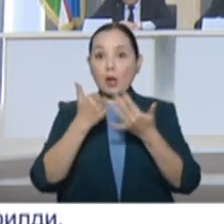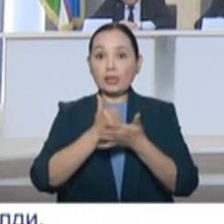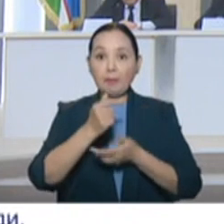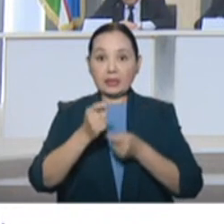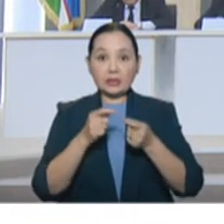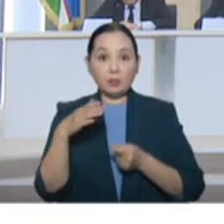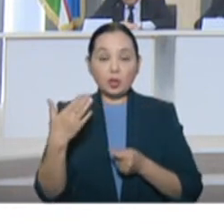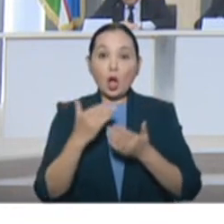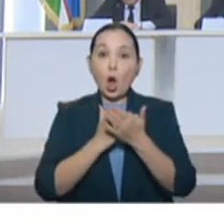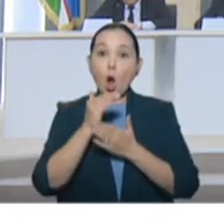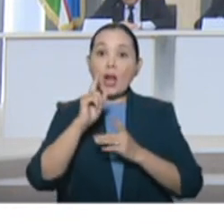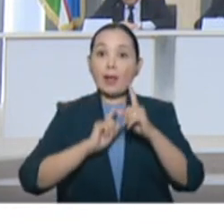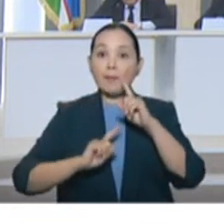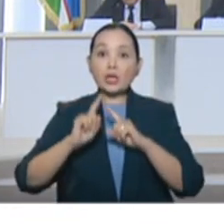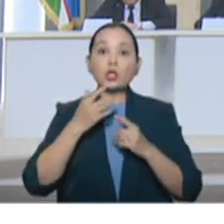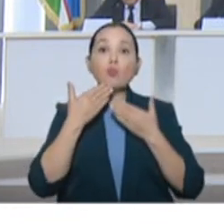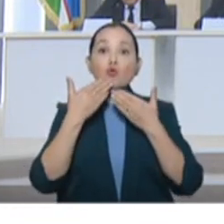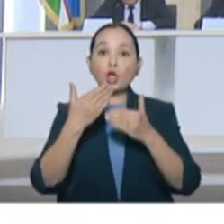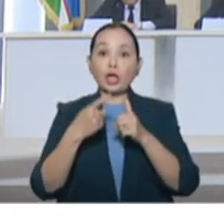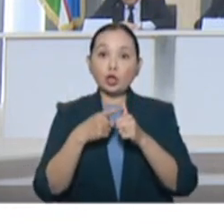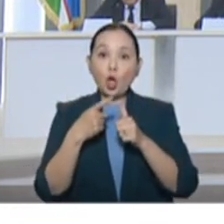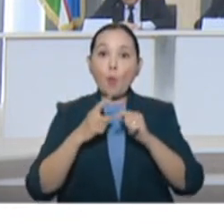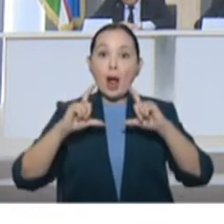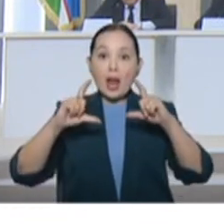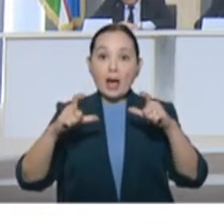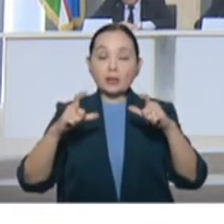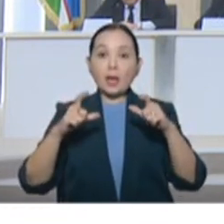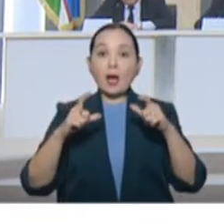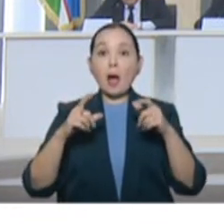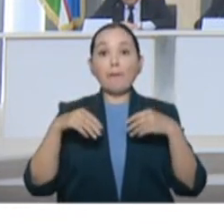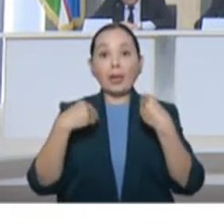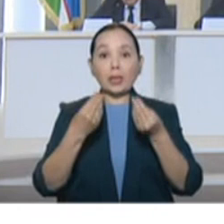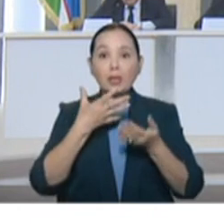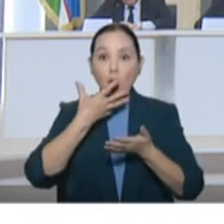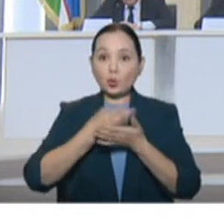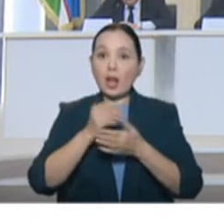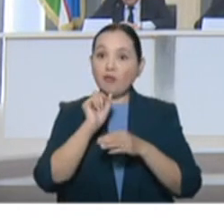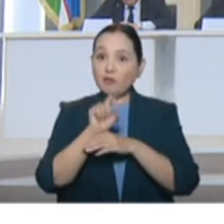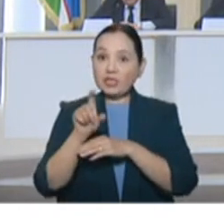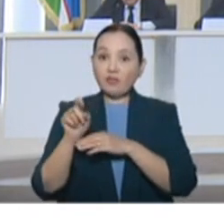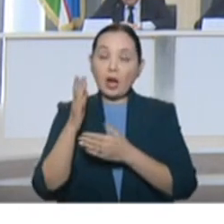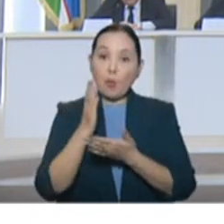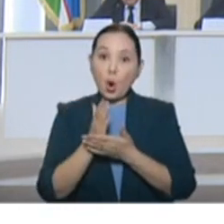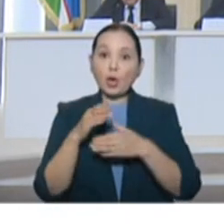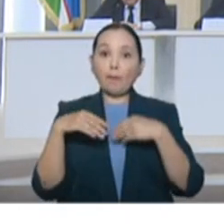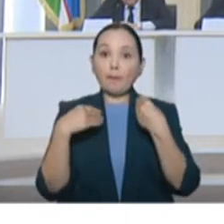tomonidan Oliy Majlisga murojaatnomalarida berilgan o'zlarini vazifalari bor,